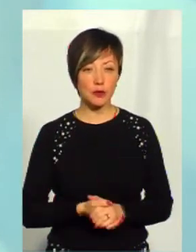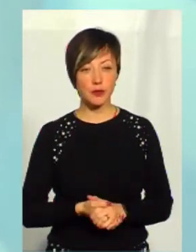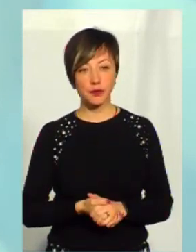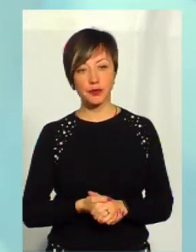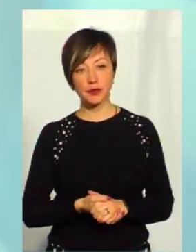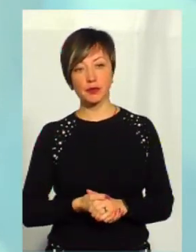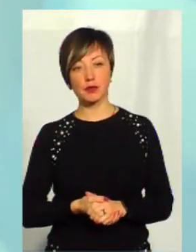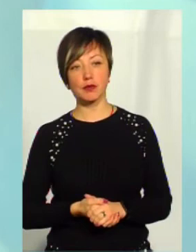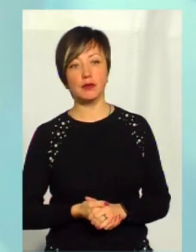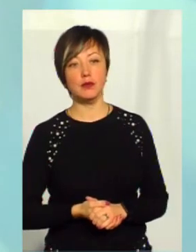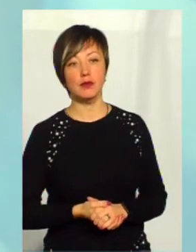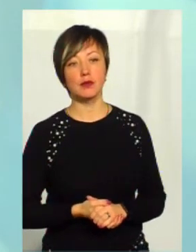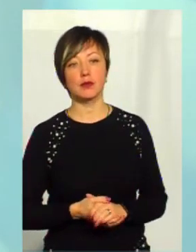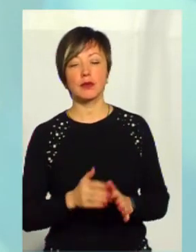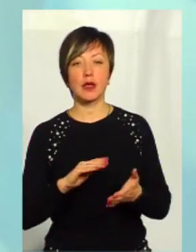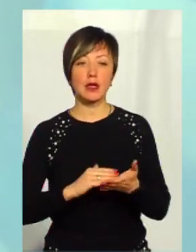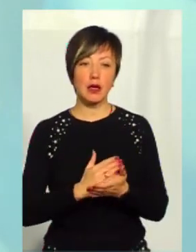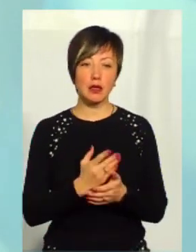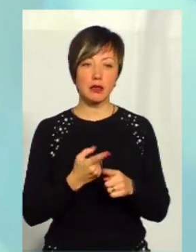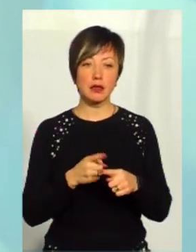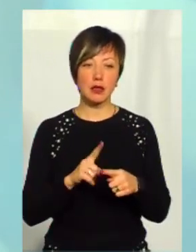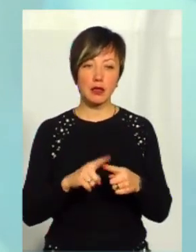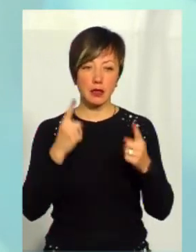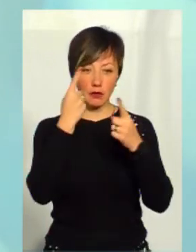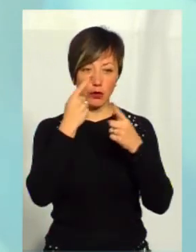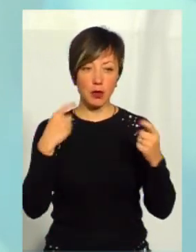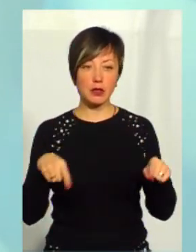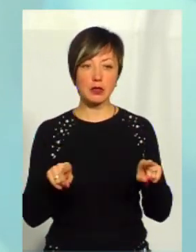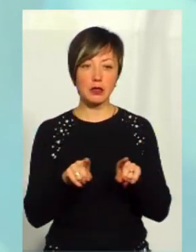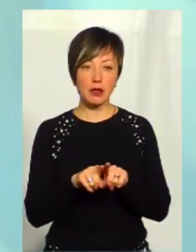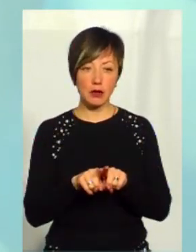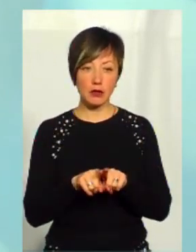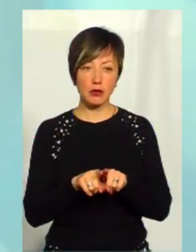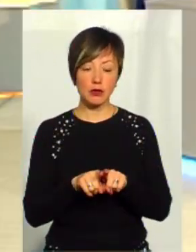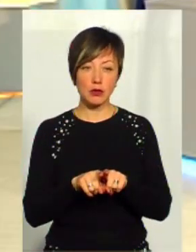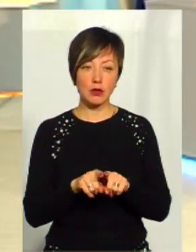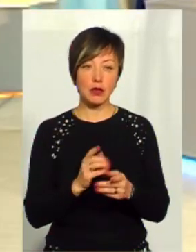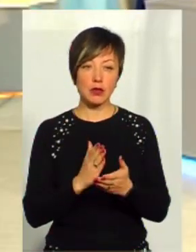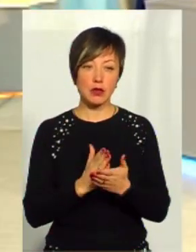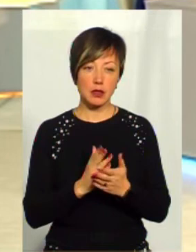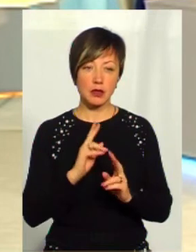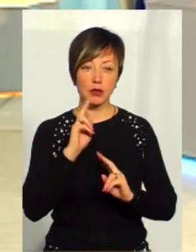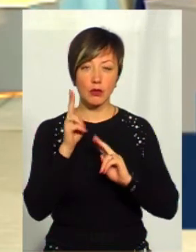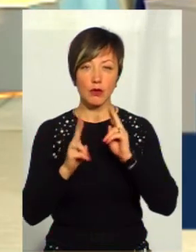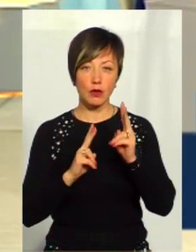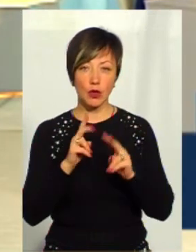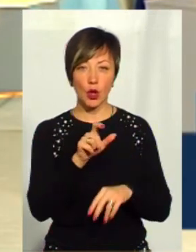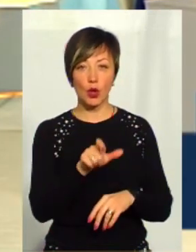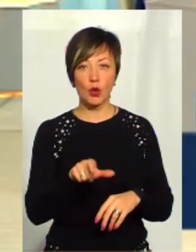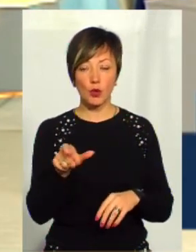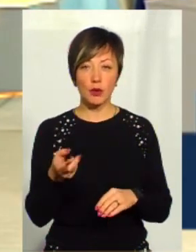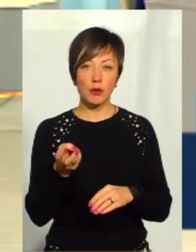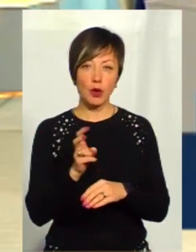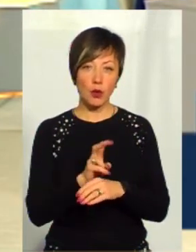І якість цієї інформації також, скажімо так, вважає бути кращим. Да, от, що люди